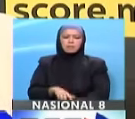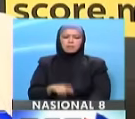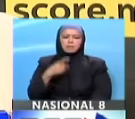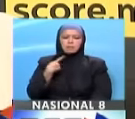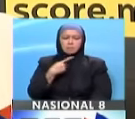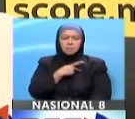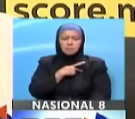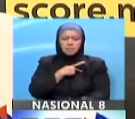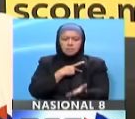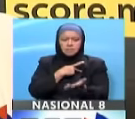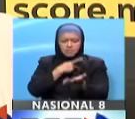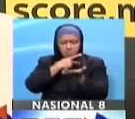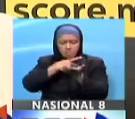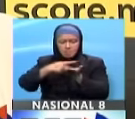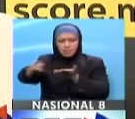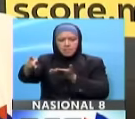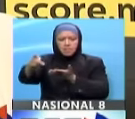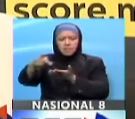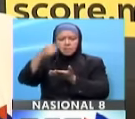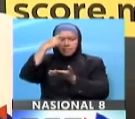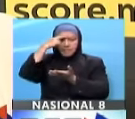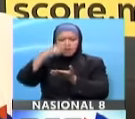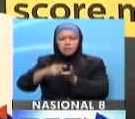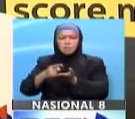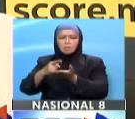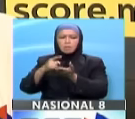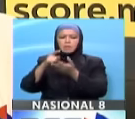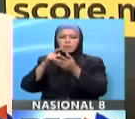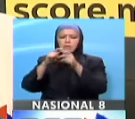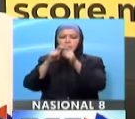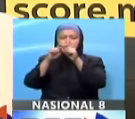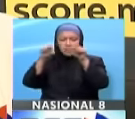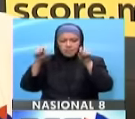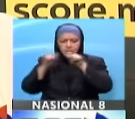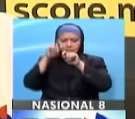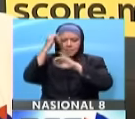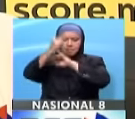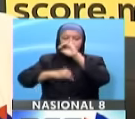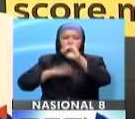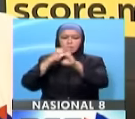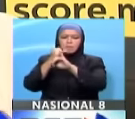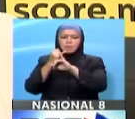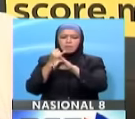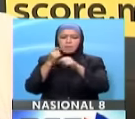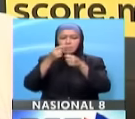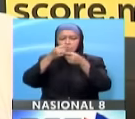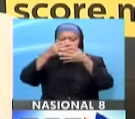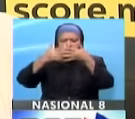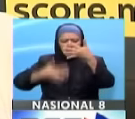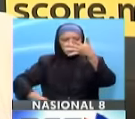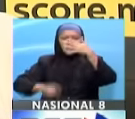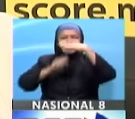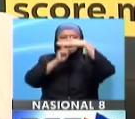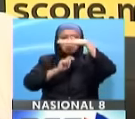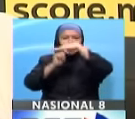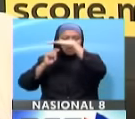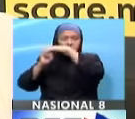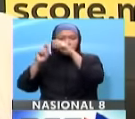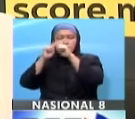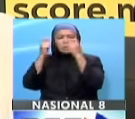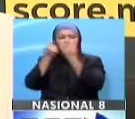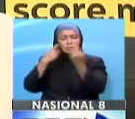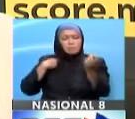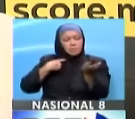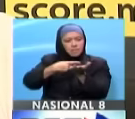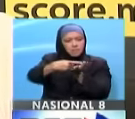PLC untuk pasukan-pasukan bertaraf antarabangsa. Astana Racing, all these top teams, kita kena bayar PLC.